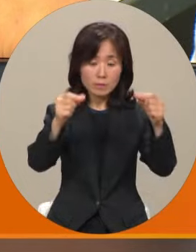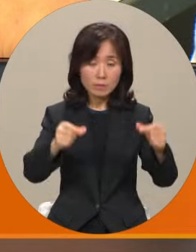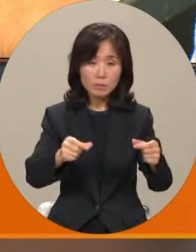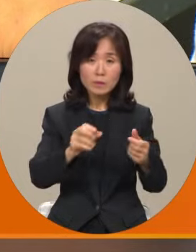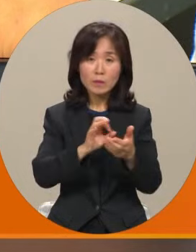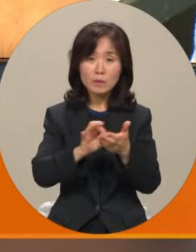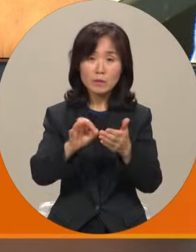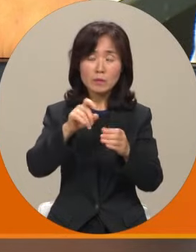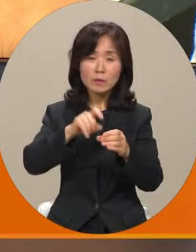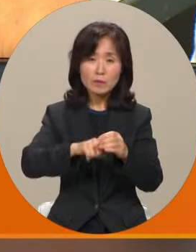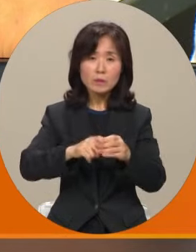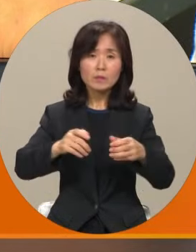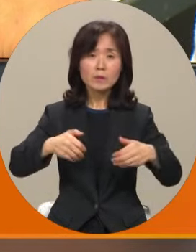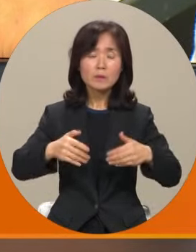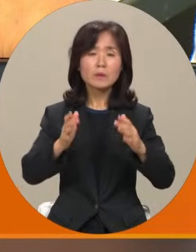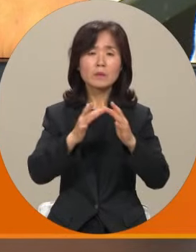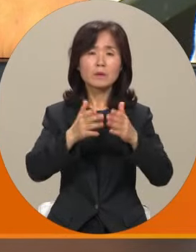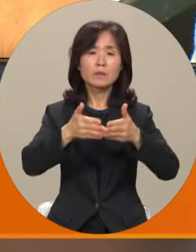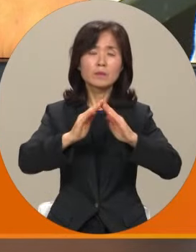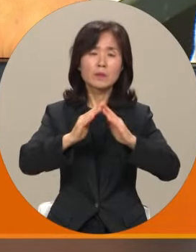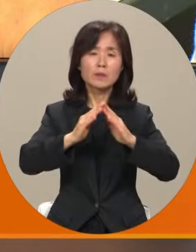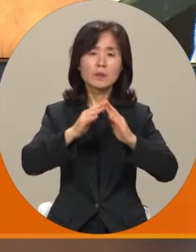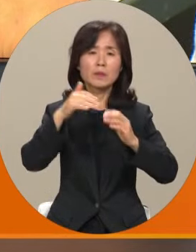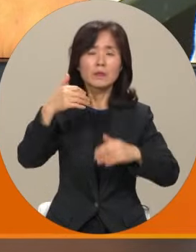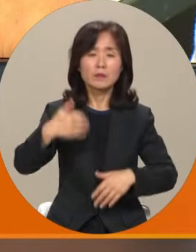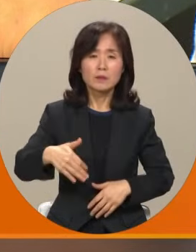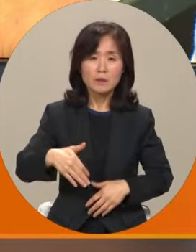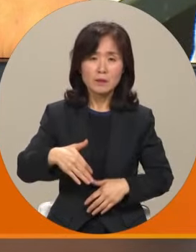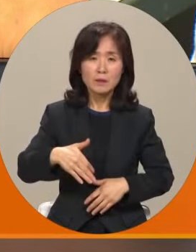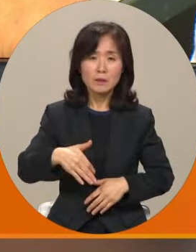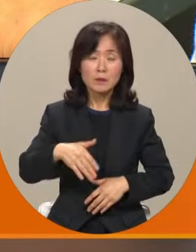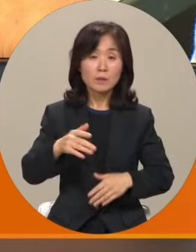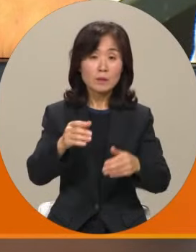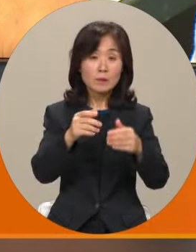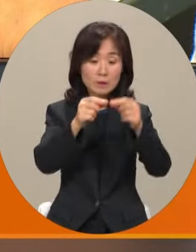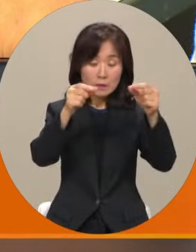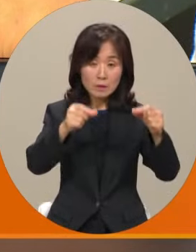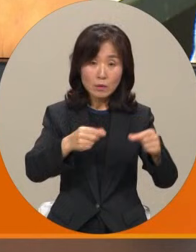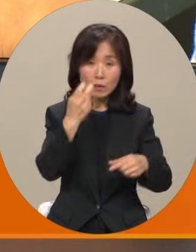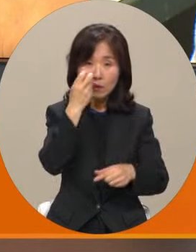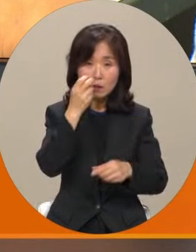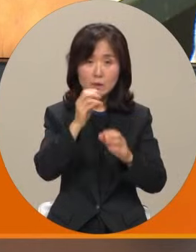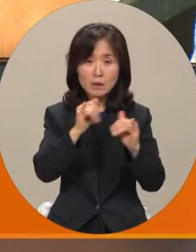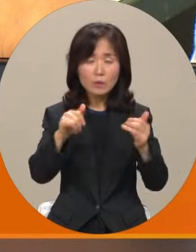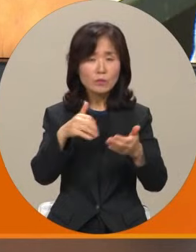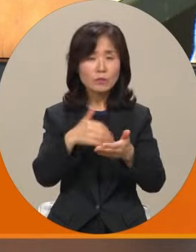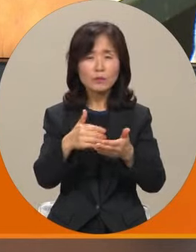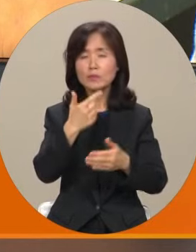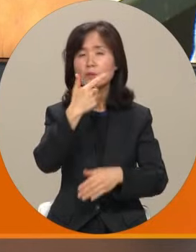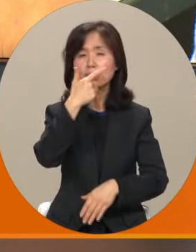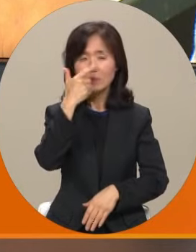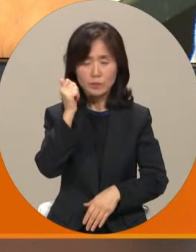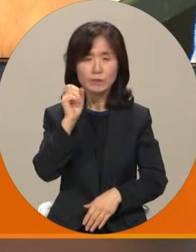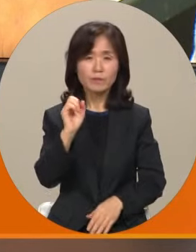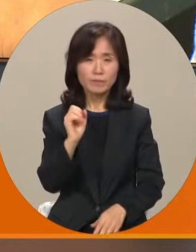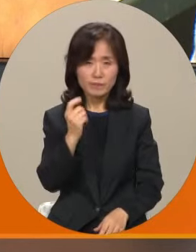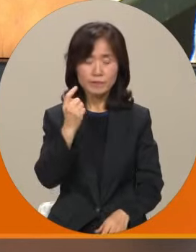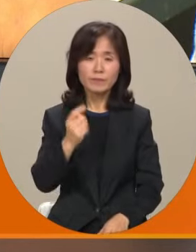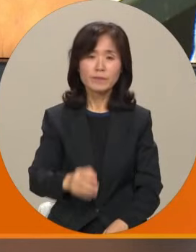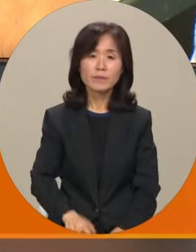인터넷만 구축이 덜 됐고 디지털 기기를 관리할 수 있는 인력도 턱없이 부족한 것으로